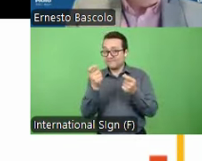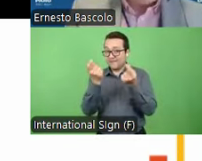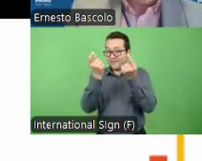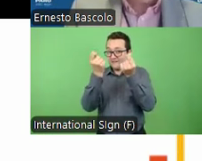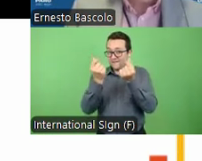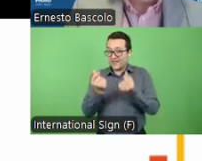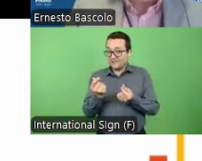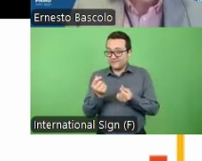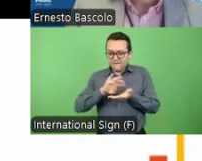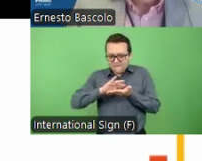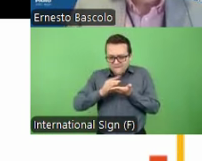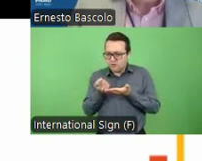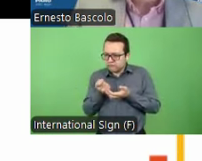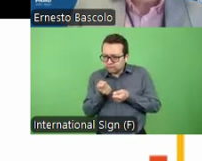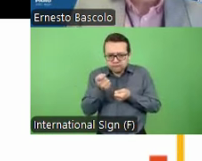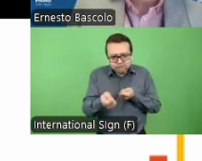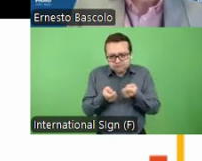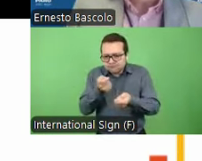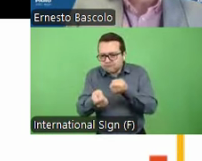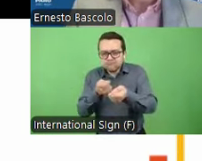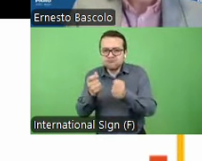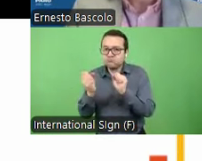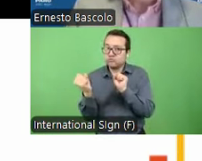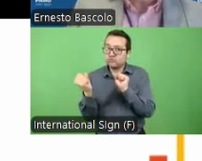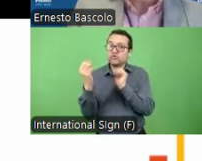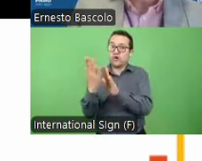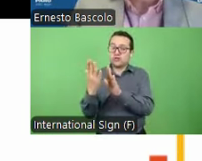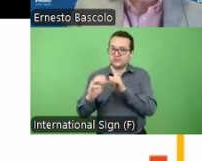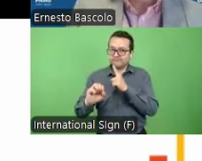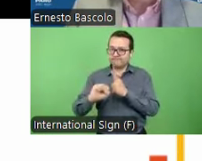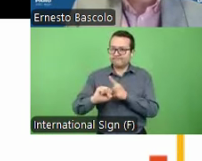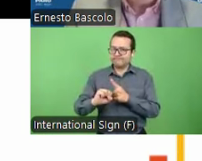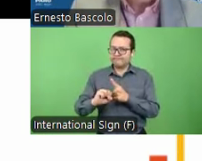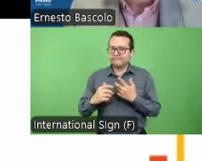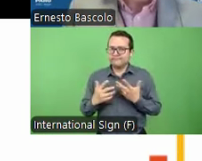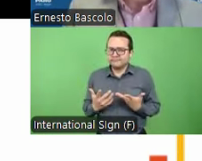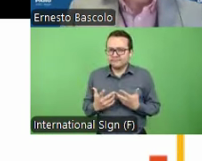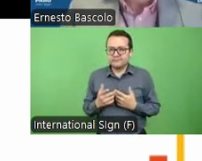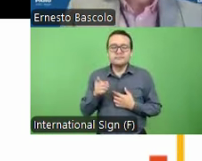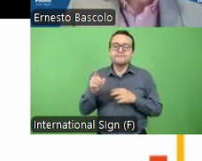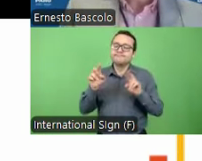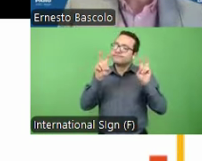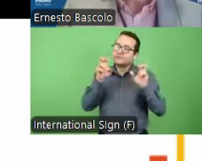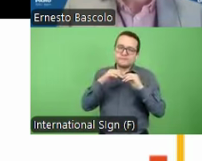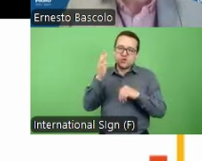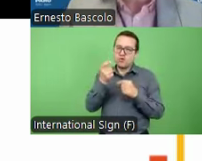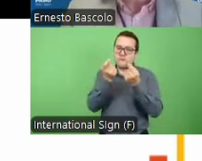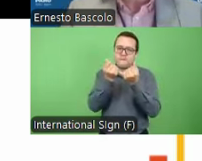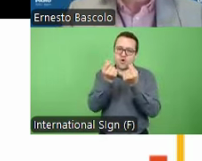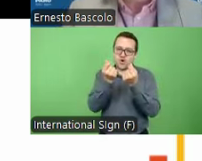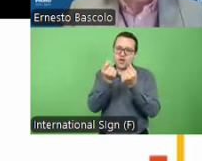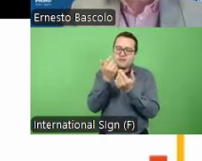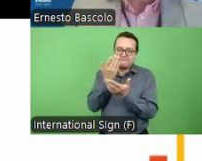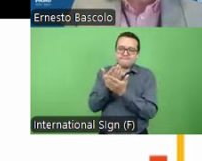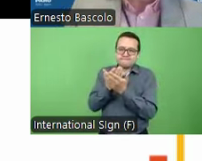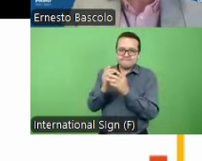financement. generalmente se mide En en général, nous términos de mesurons protección cela financiera. en termes de La verdad es protection que sigue financière. siendo un desafío muy